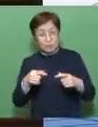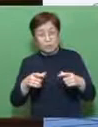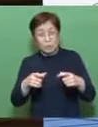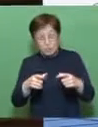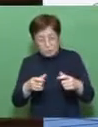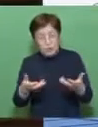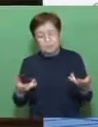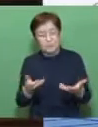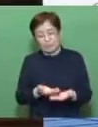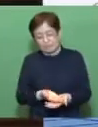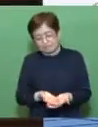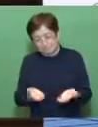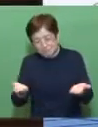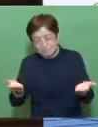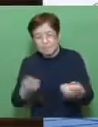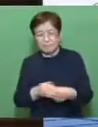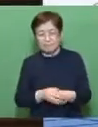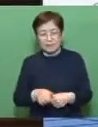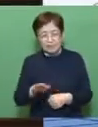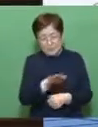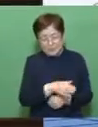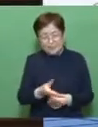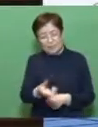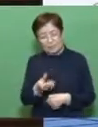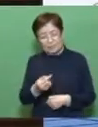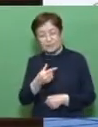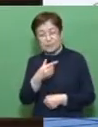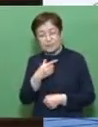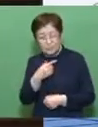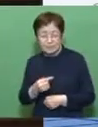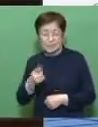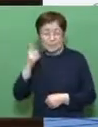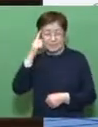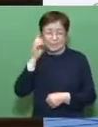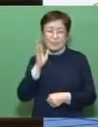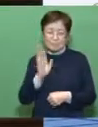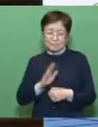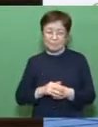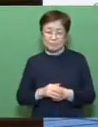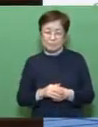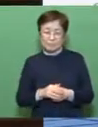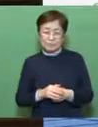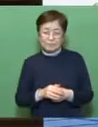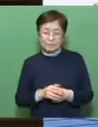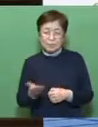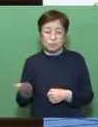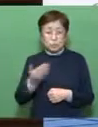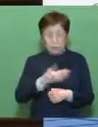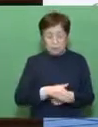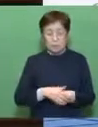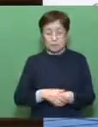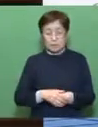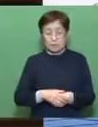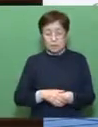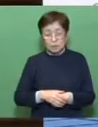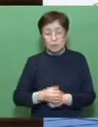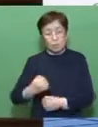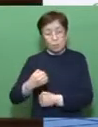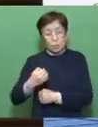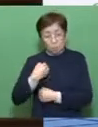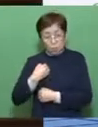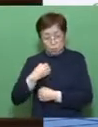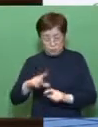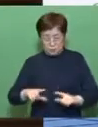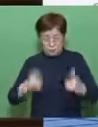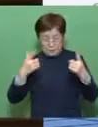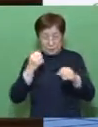喧嘩の商店街で大いにあの活用していただこうと思ってますそれからね兵庫気遣王国ポイント事業っていうのはです